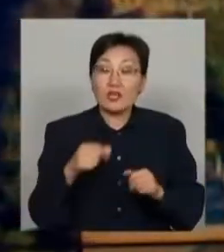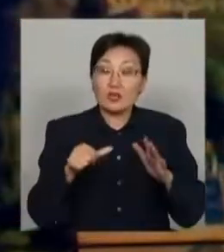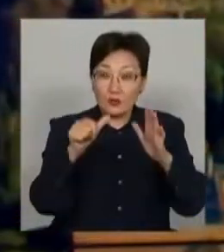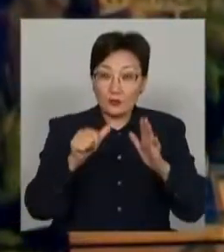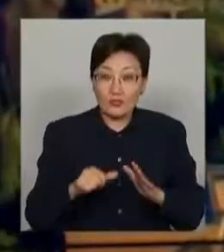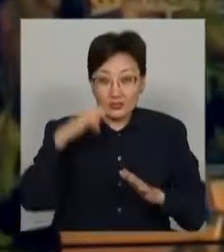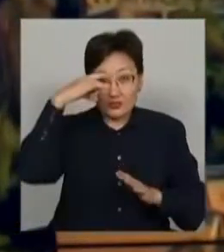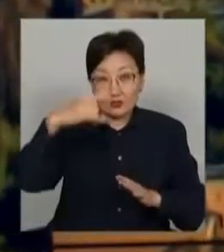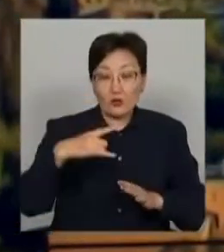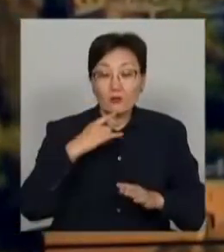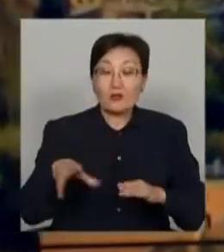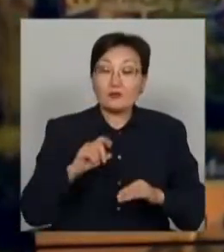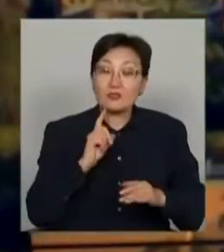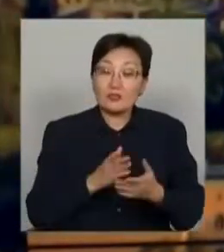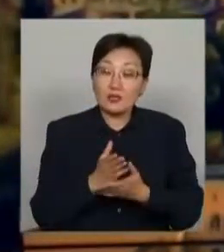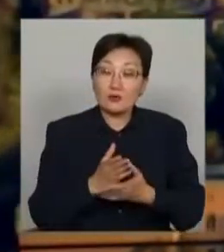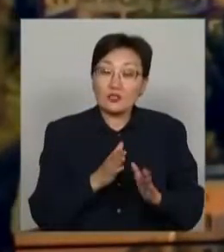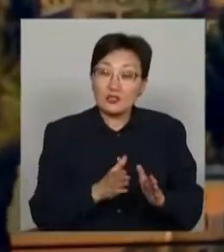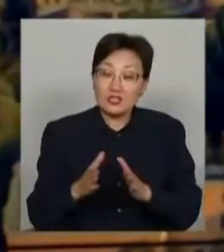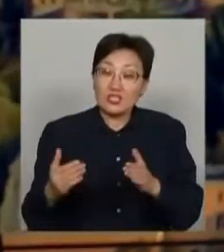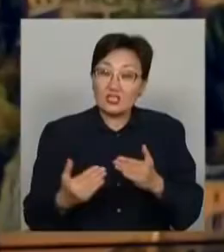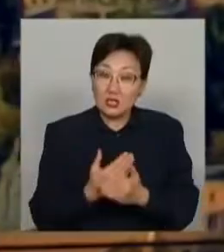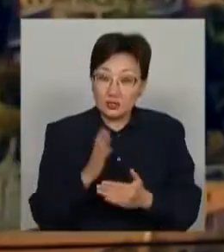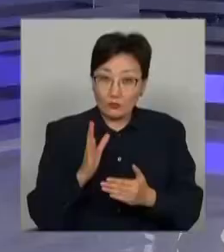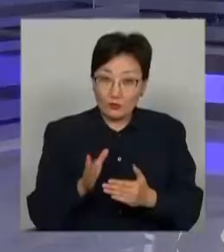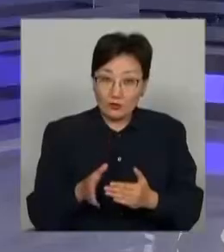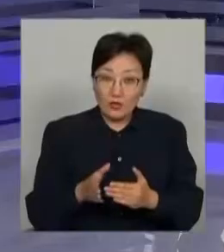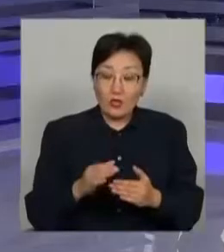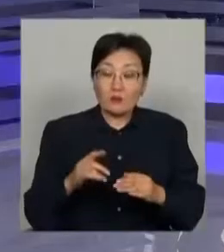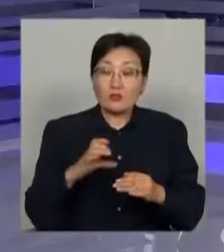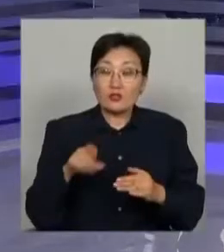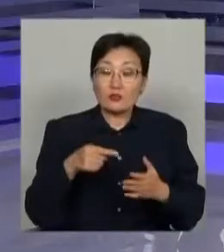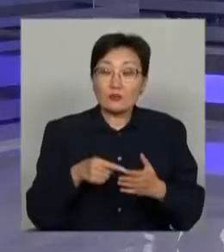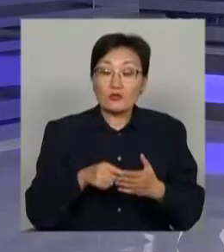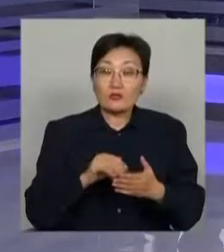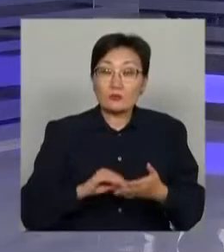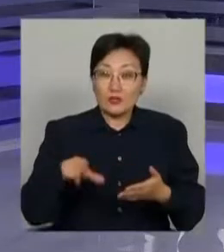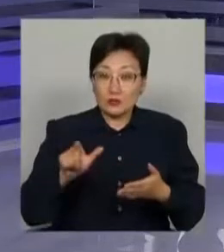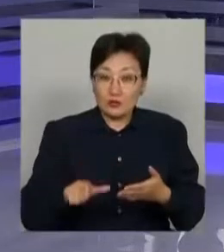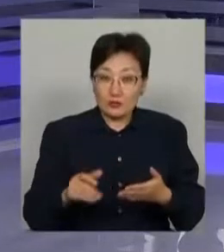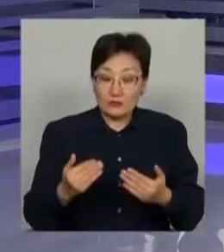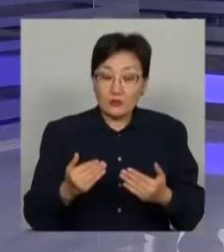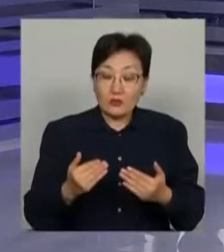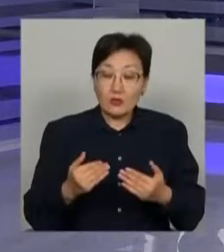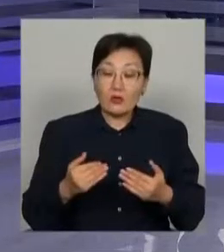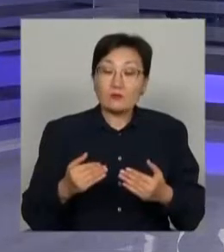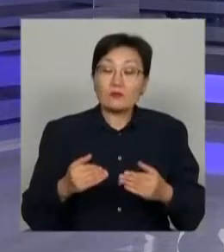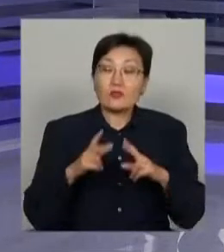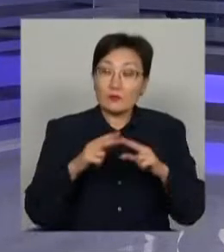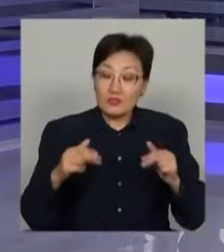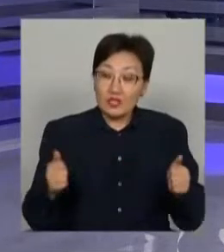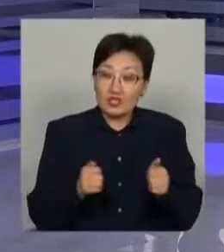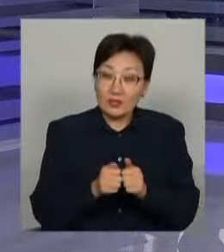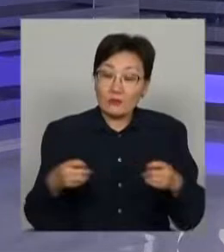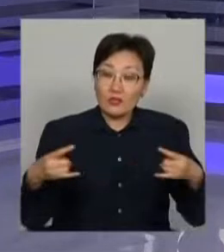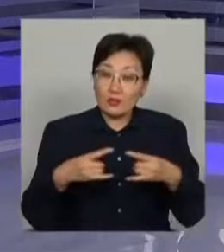айында елдегі барлық саяси институттар жаңаратын болады. Елордалық әріптесім Өмір Серікбекұлы ақорда жанынан тікелей